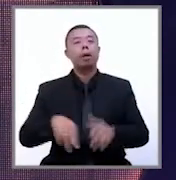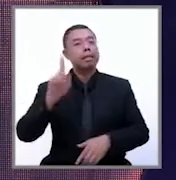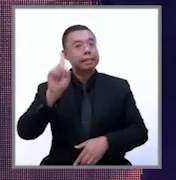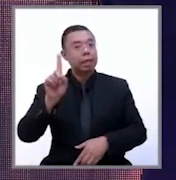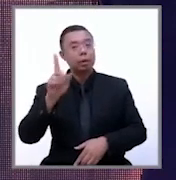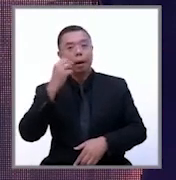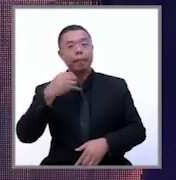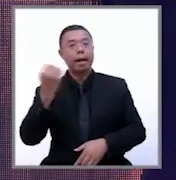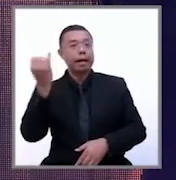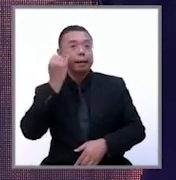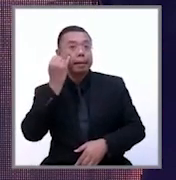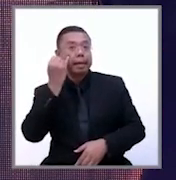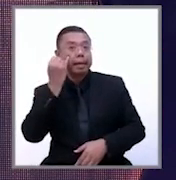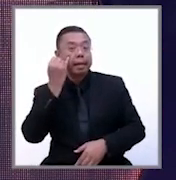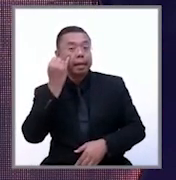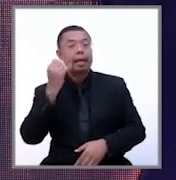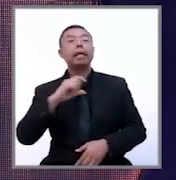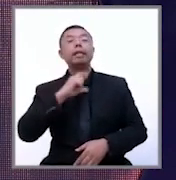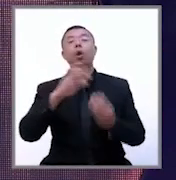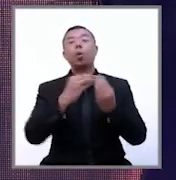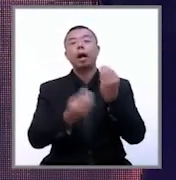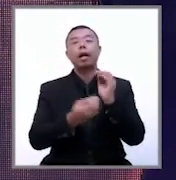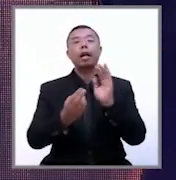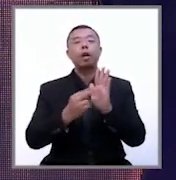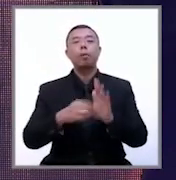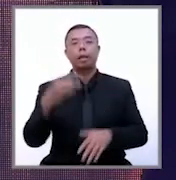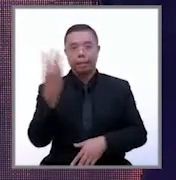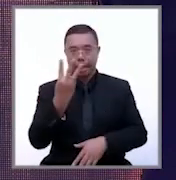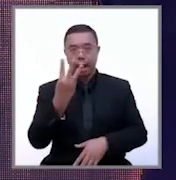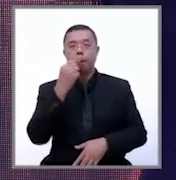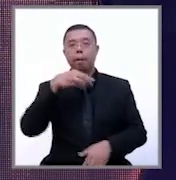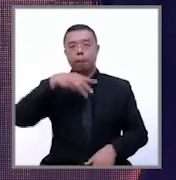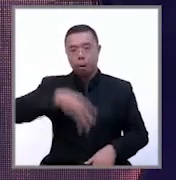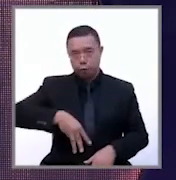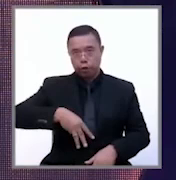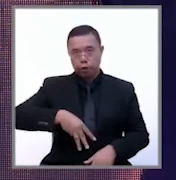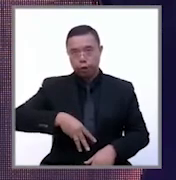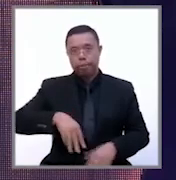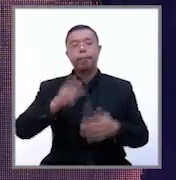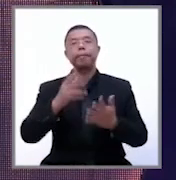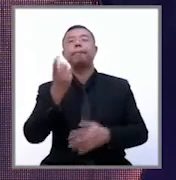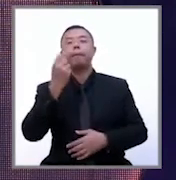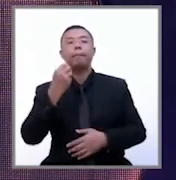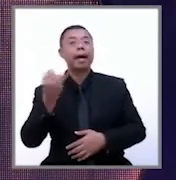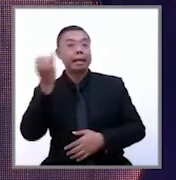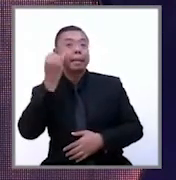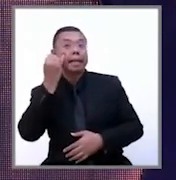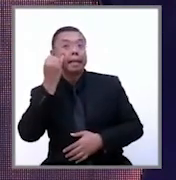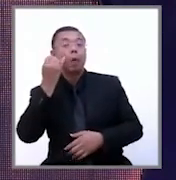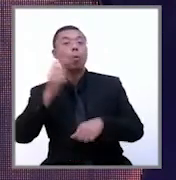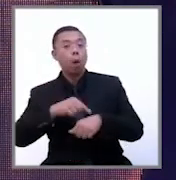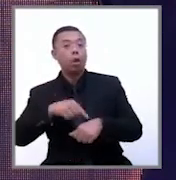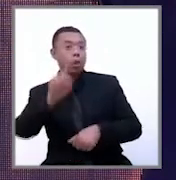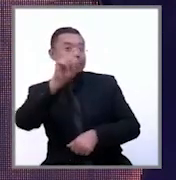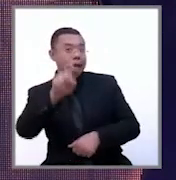1 bapak muhamin Iskandar dan calon wakil presiden nomor urut 3 Bapak Mahfud MD Bapak muhimin waktu